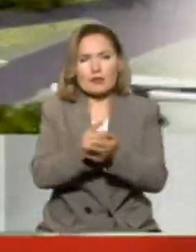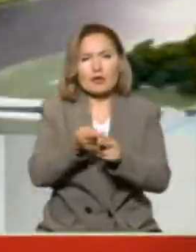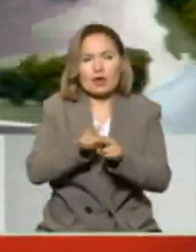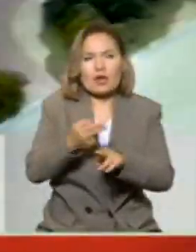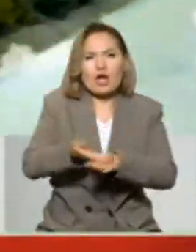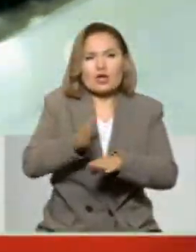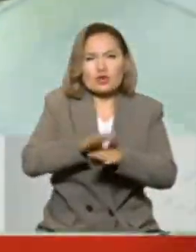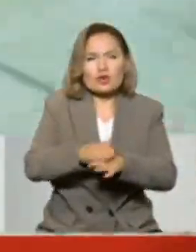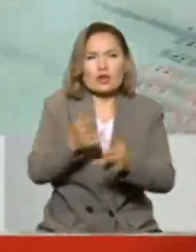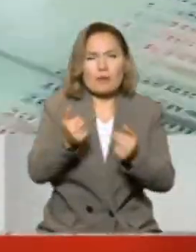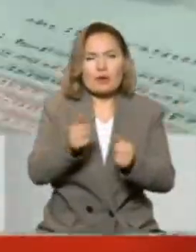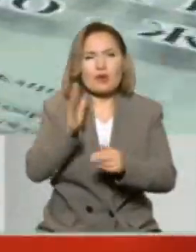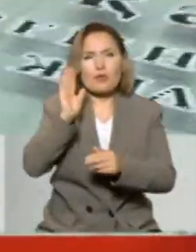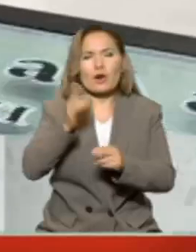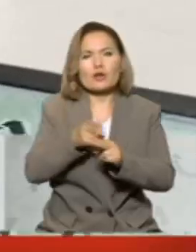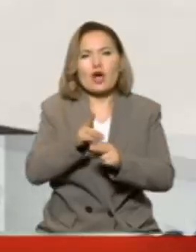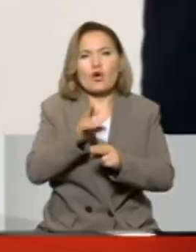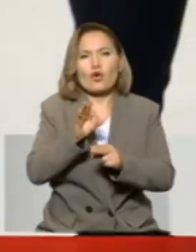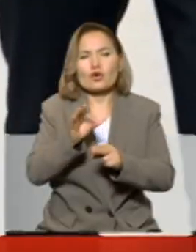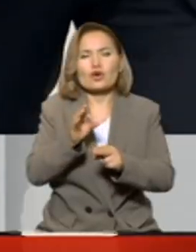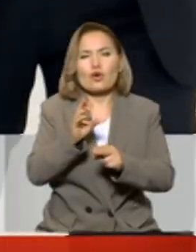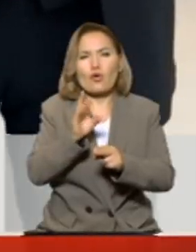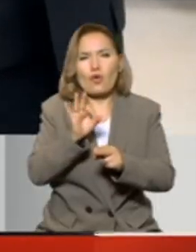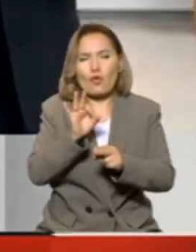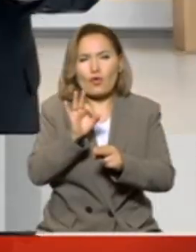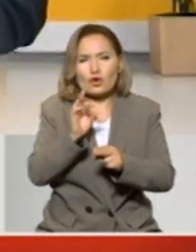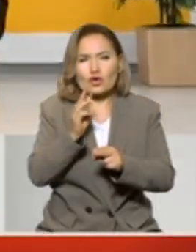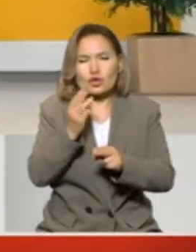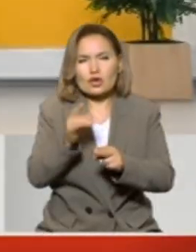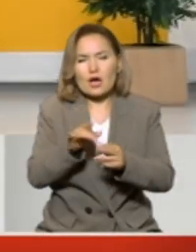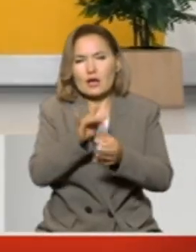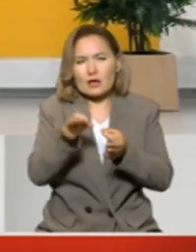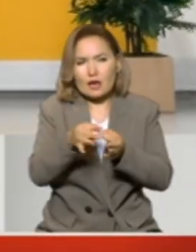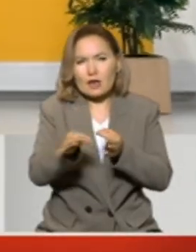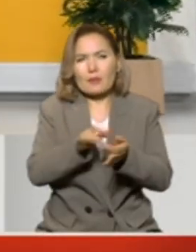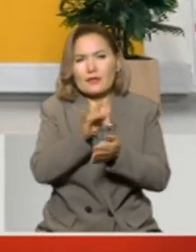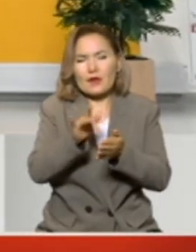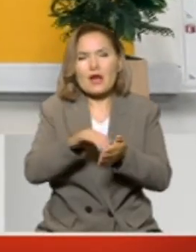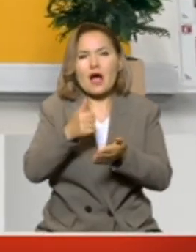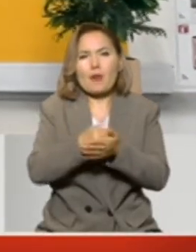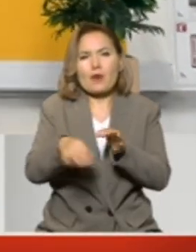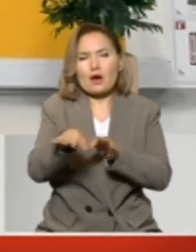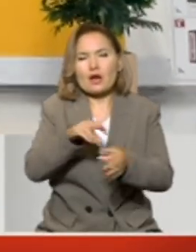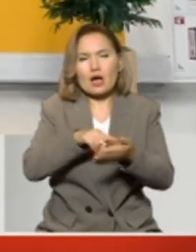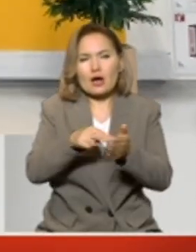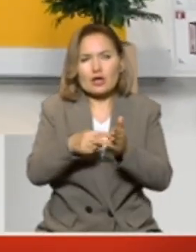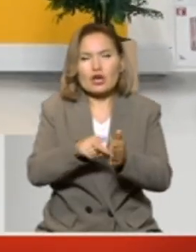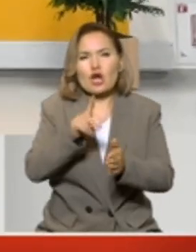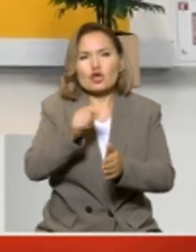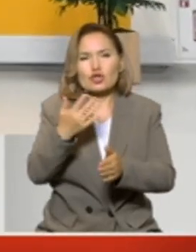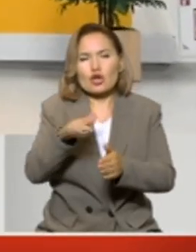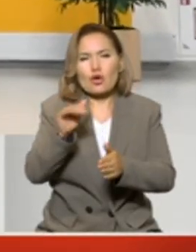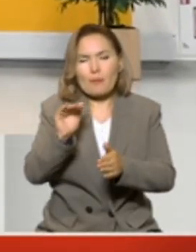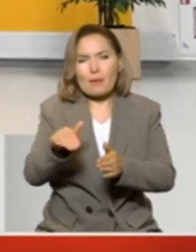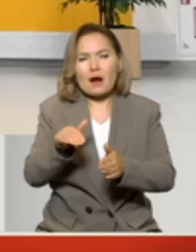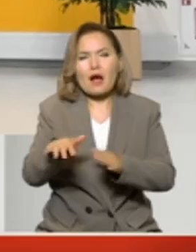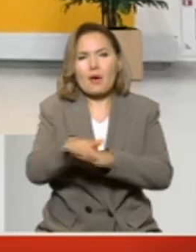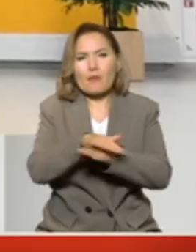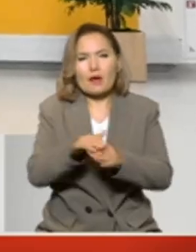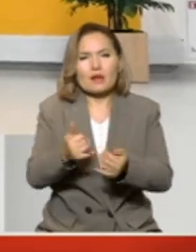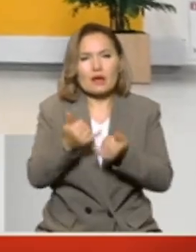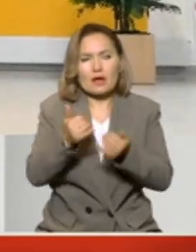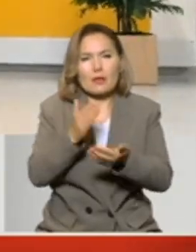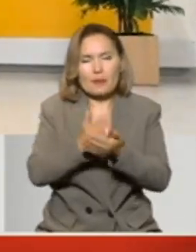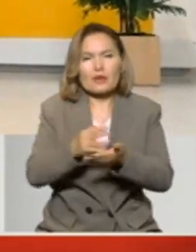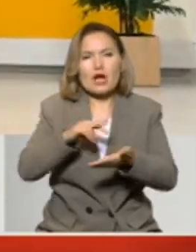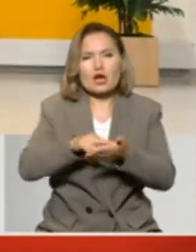ауыр болып тұр. Сондықтан Қосшы қаласының жаңа бас жоспары әзірленді. Бұл қала 150 мың адамға шақталған. Қазір бұл